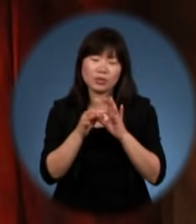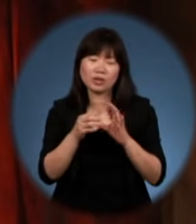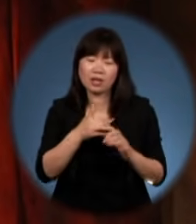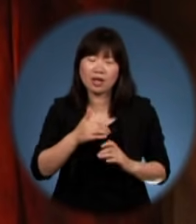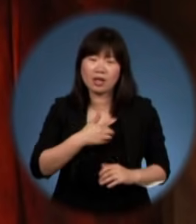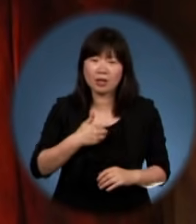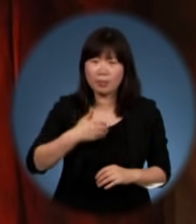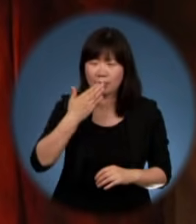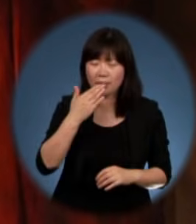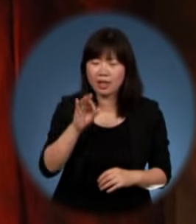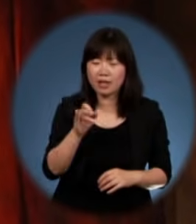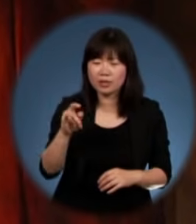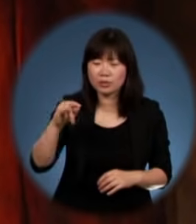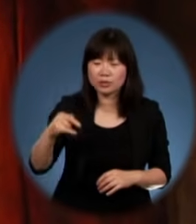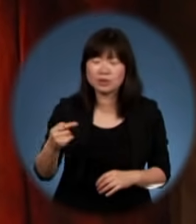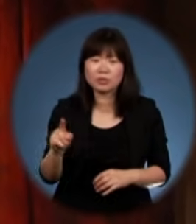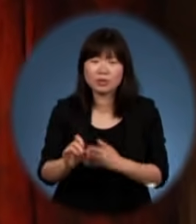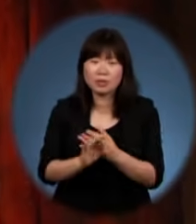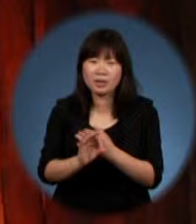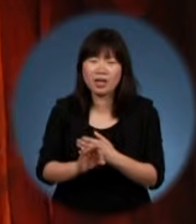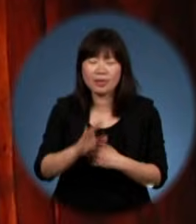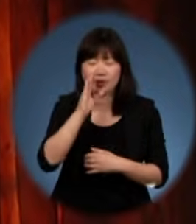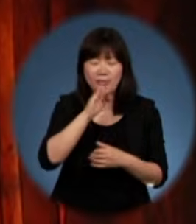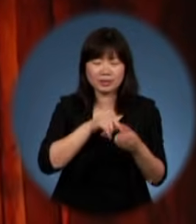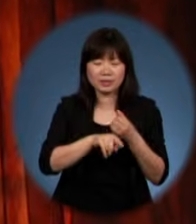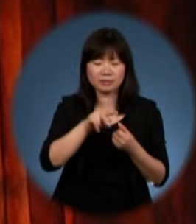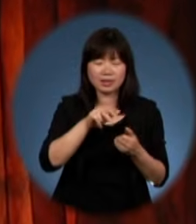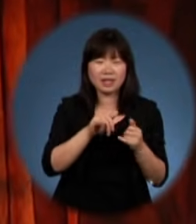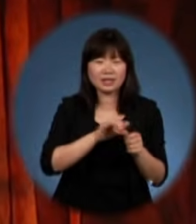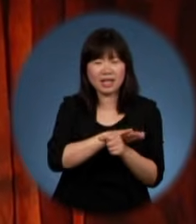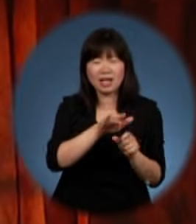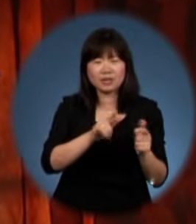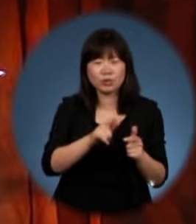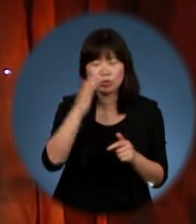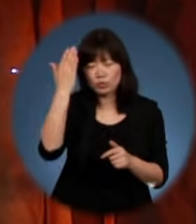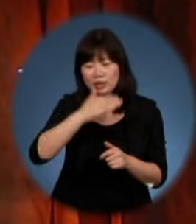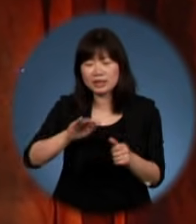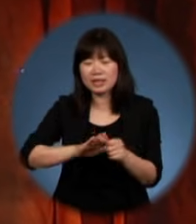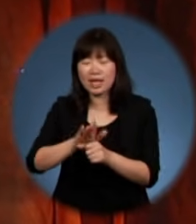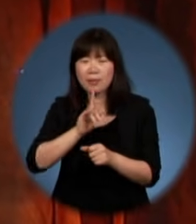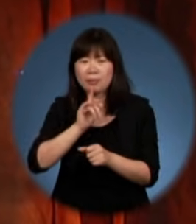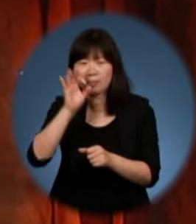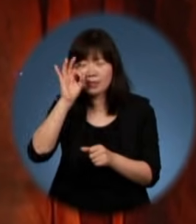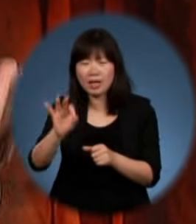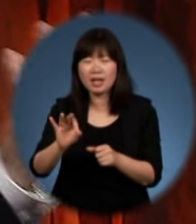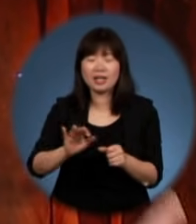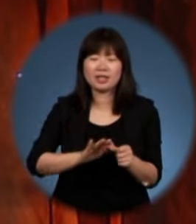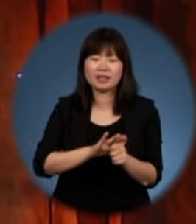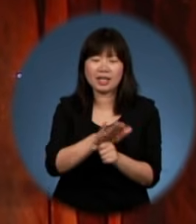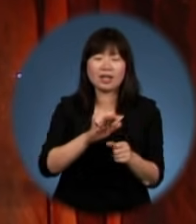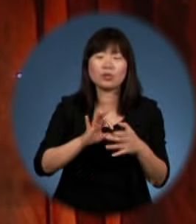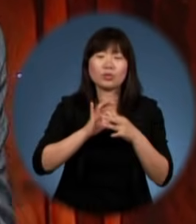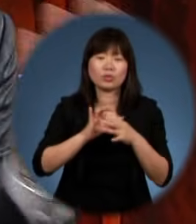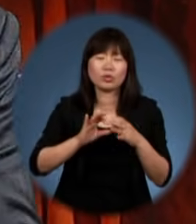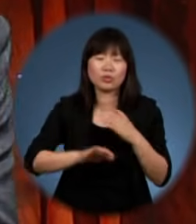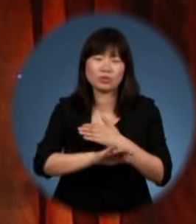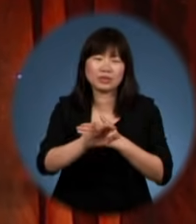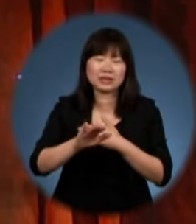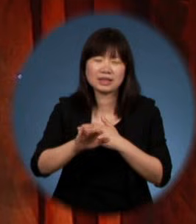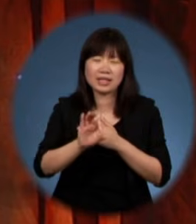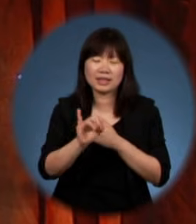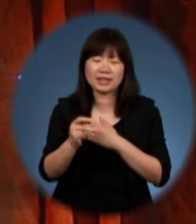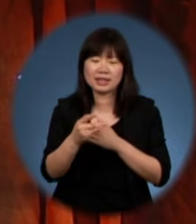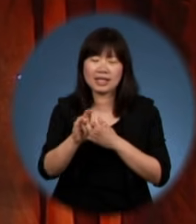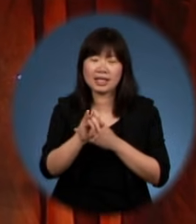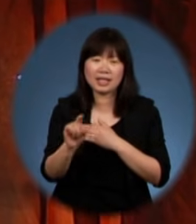여러분이 때 에로스는 요 약간 나쁜 의미에 사항이 아니고 새 순수한 사랑 이라고 보시면 됩니다 사람을 통해서 우리는 이